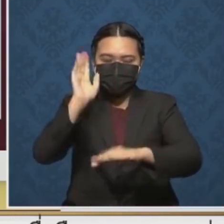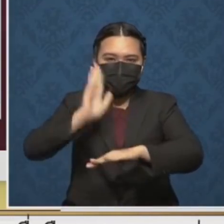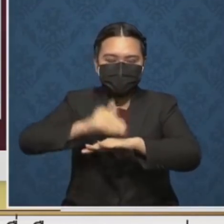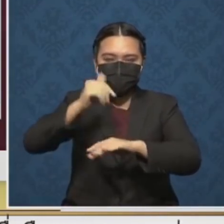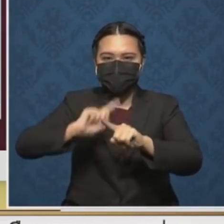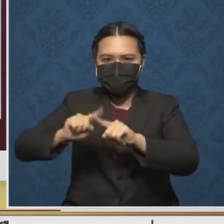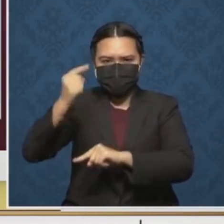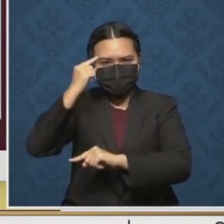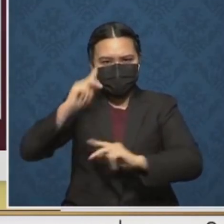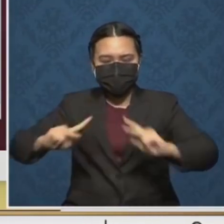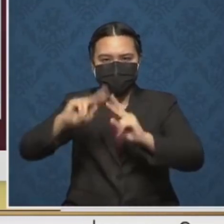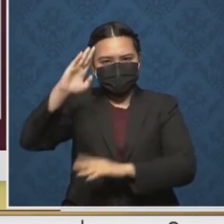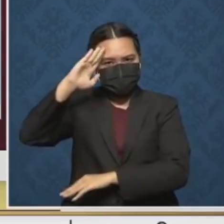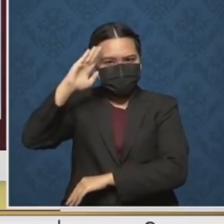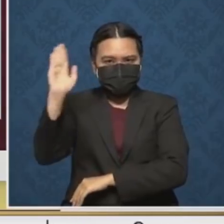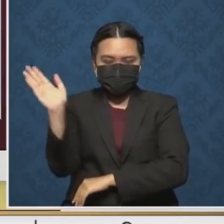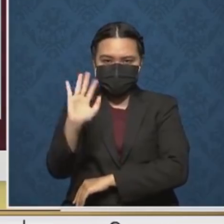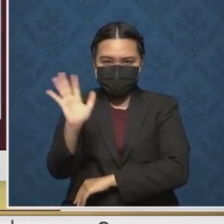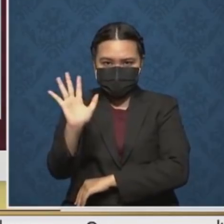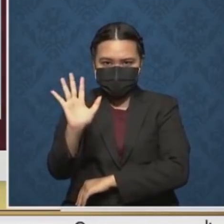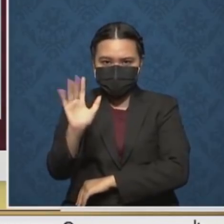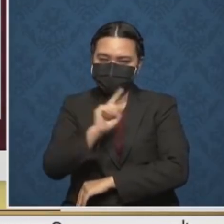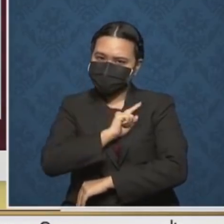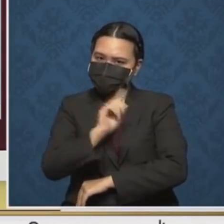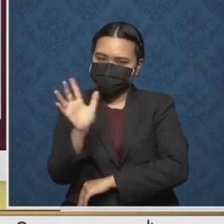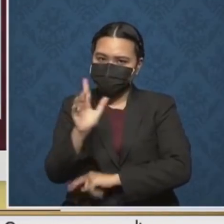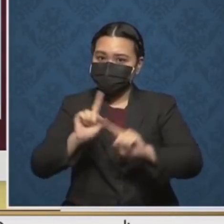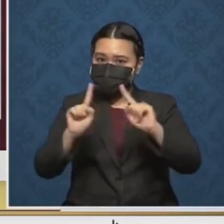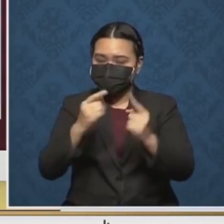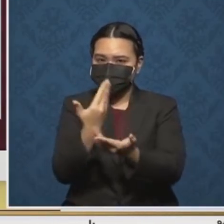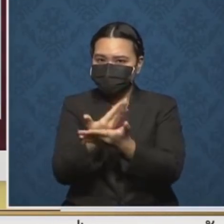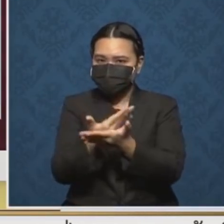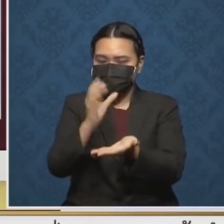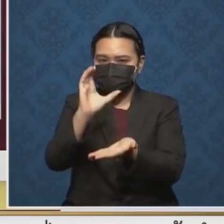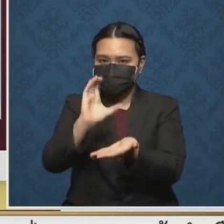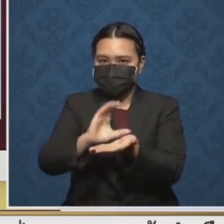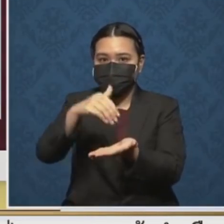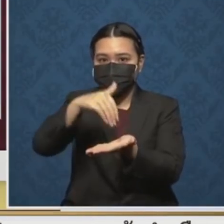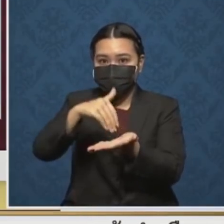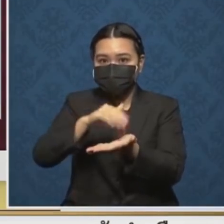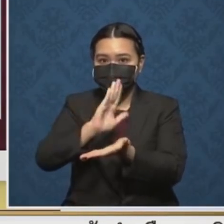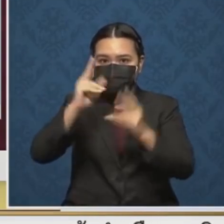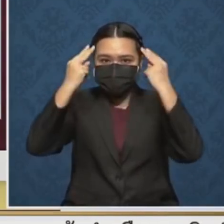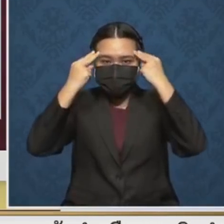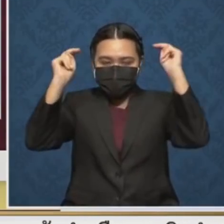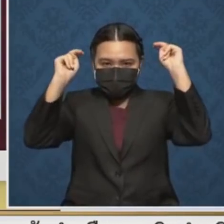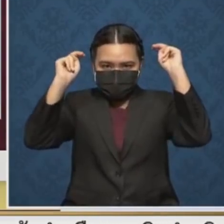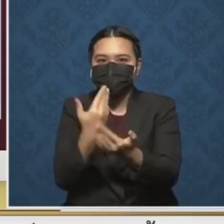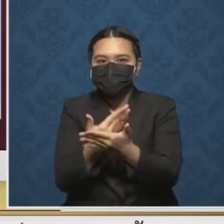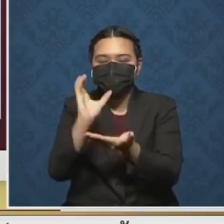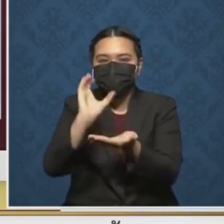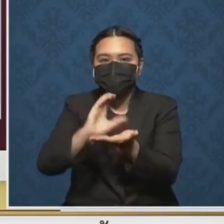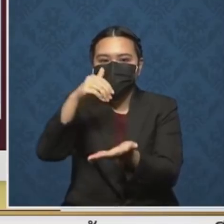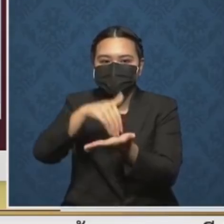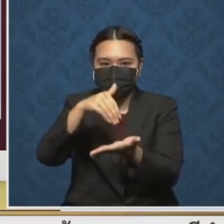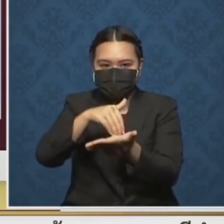นกระทรวงกลาโหมหรือไม่ที่ทำหน้าที่นี้แต่เมื่อเป็นงบกลางที่เป็นอำนาจเต็มของนายกรัฐมนตรีอะไรก็เกิดขึ้น